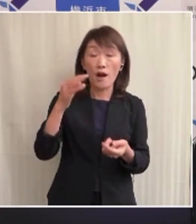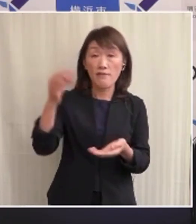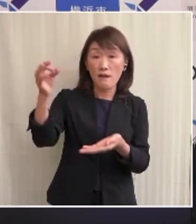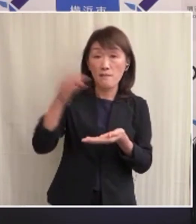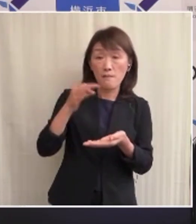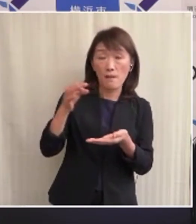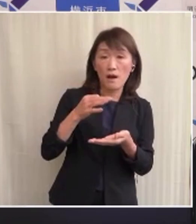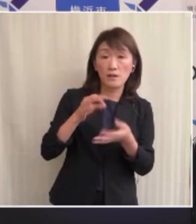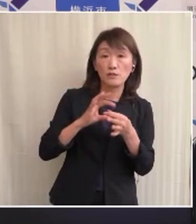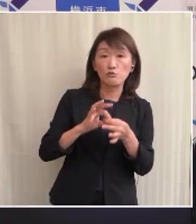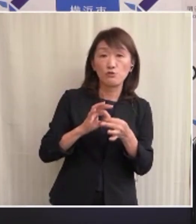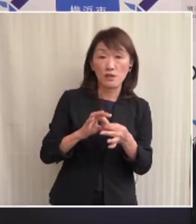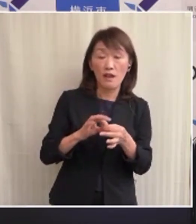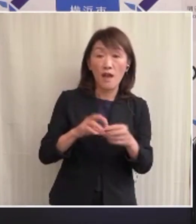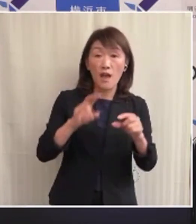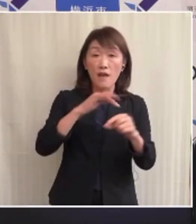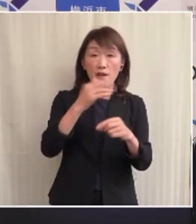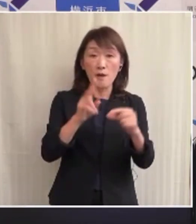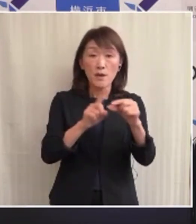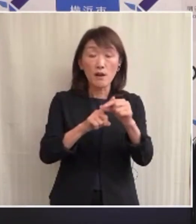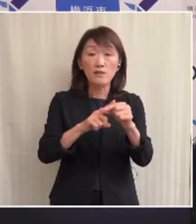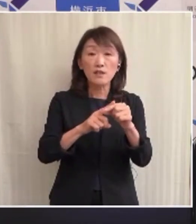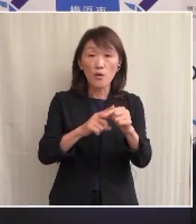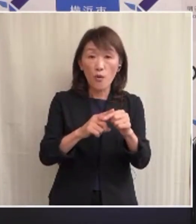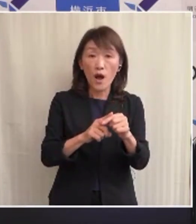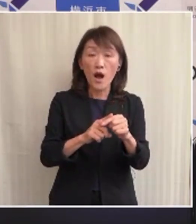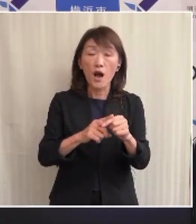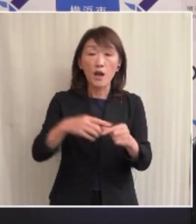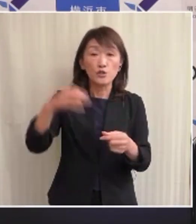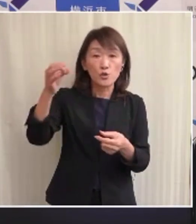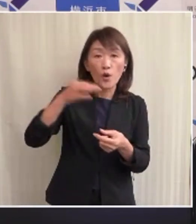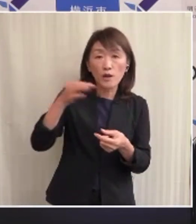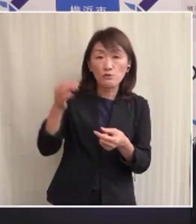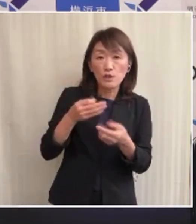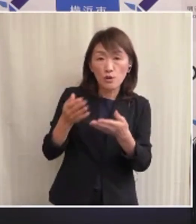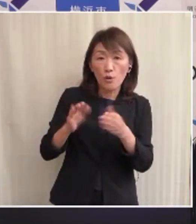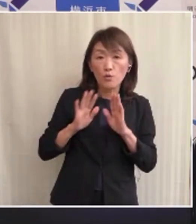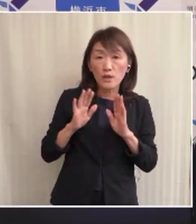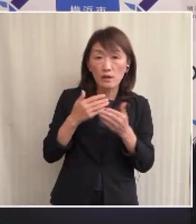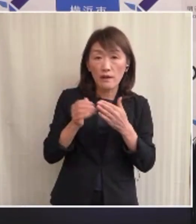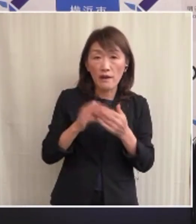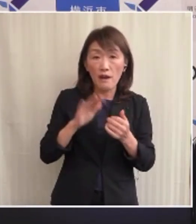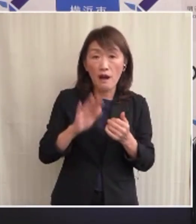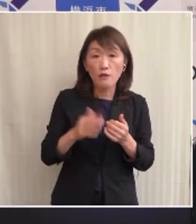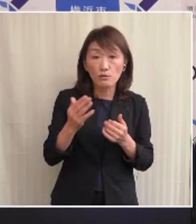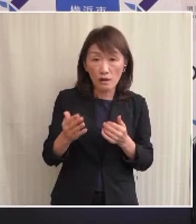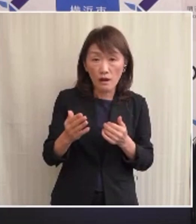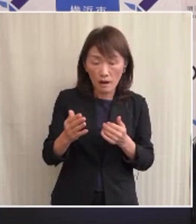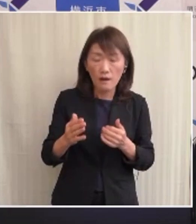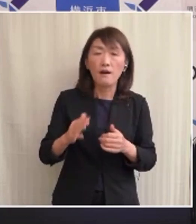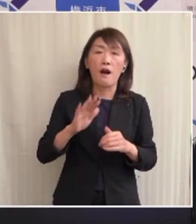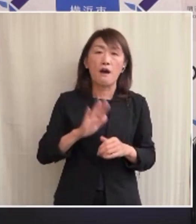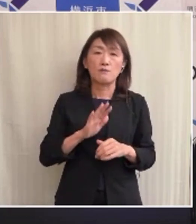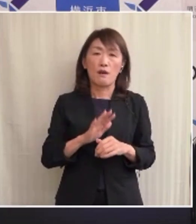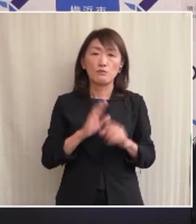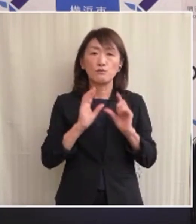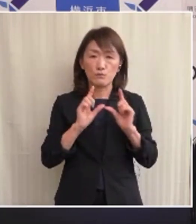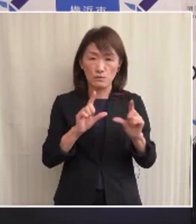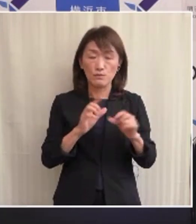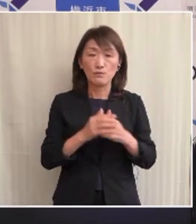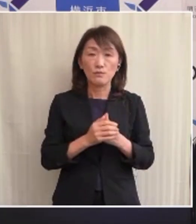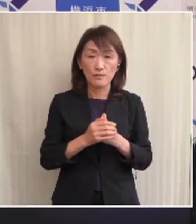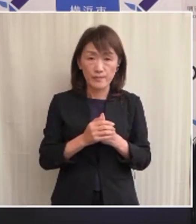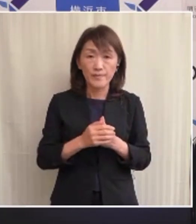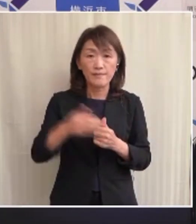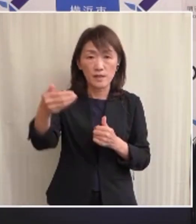ど、ちょっと山中さんご自身は奨学金受けたことってあるんですか。 はい、 あ、はい、終わり。じゃ、そしたらお伺いするんですが、山中